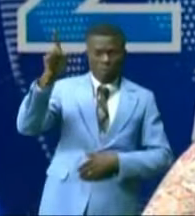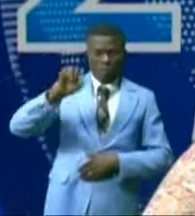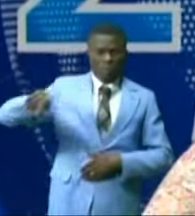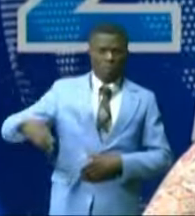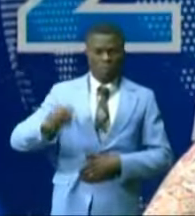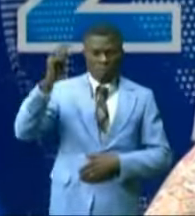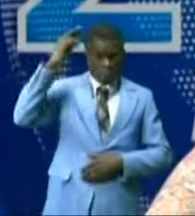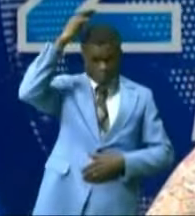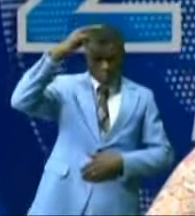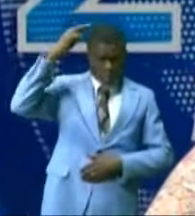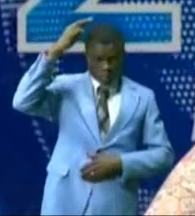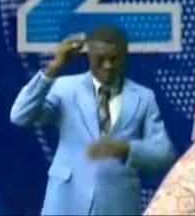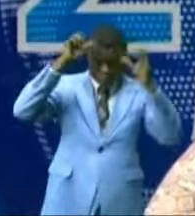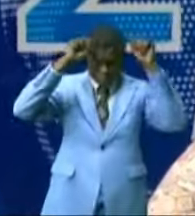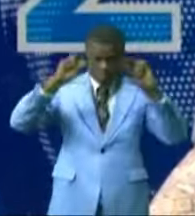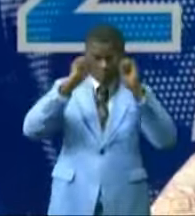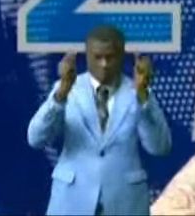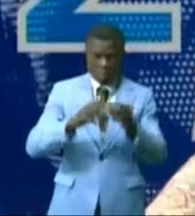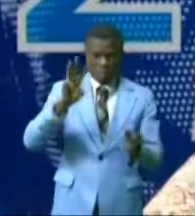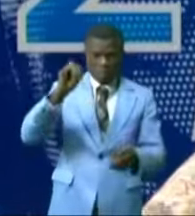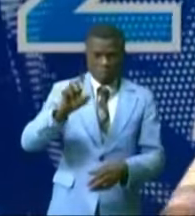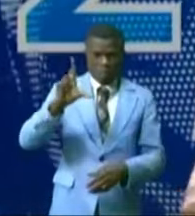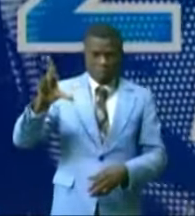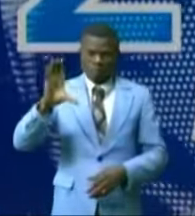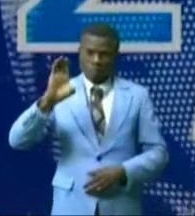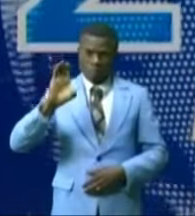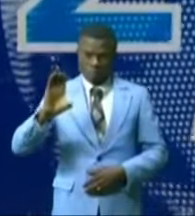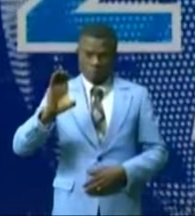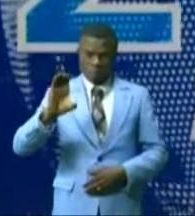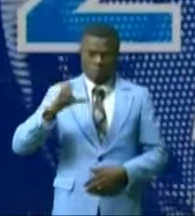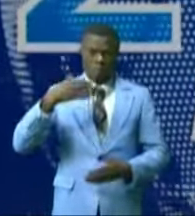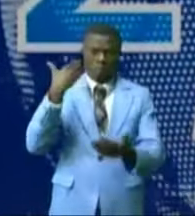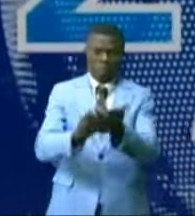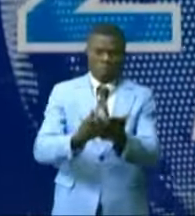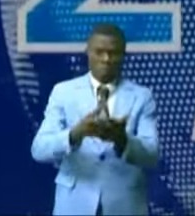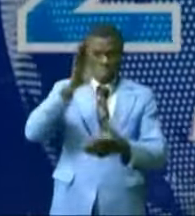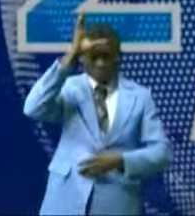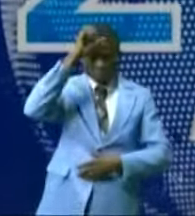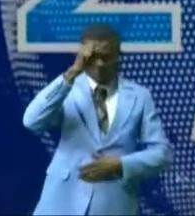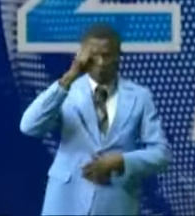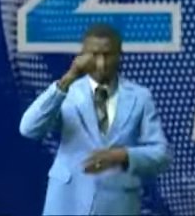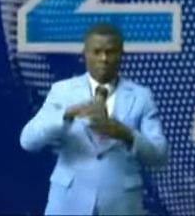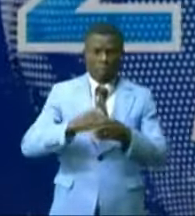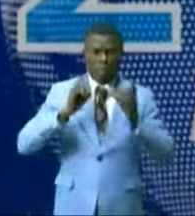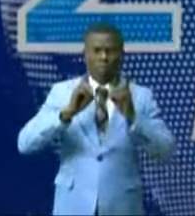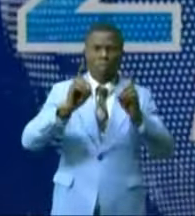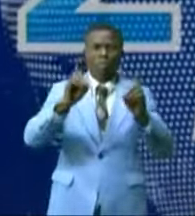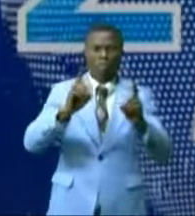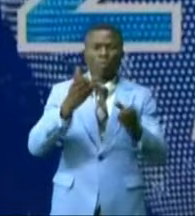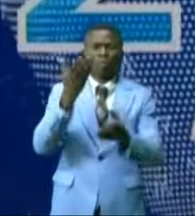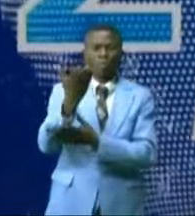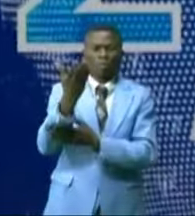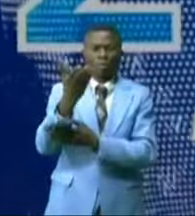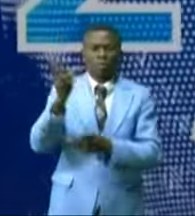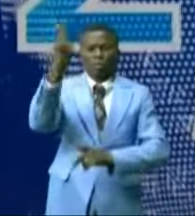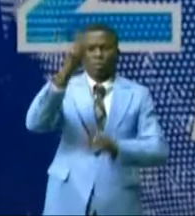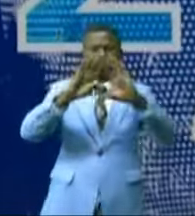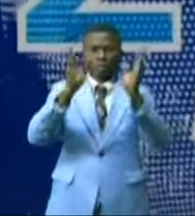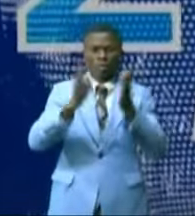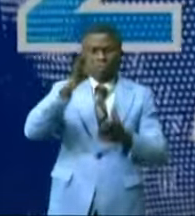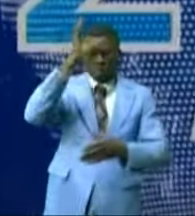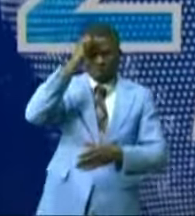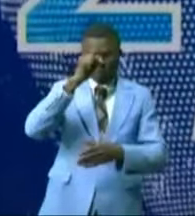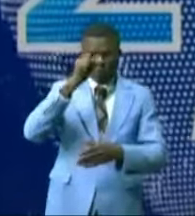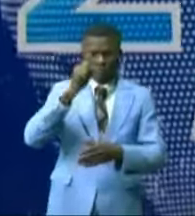Jean-Pierre Bemba Gombo, président du parti politique MLC, était à Bandundu-Ville et dans un meeting populaire, il a demandé à cette population